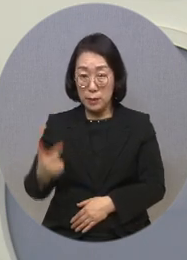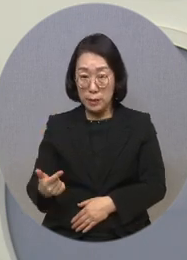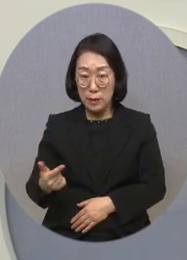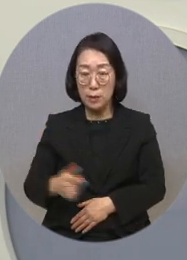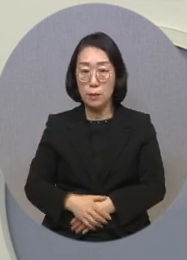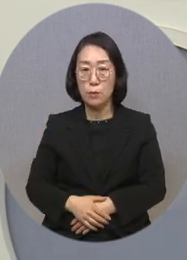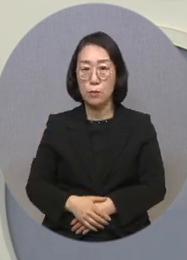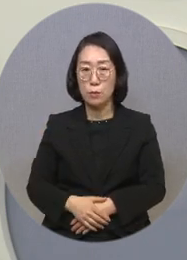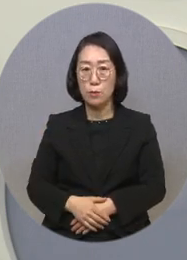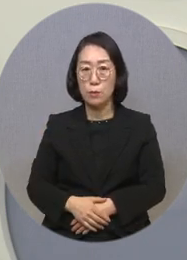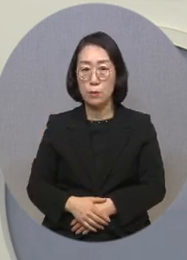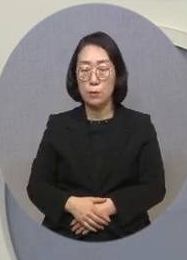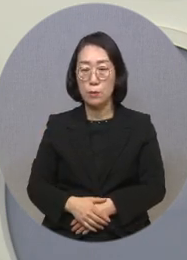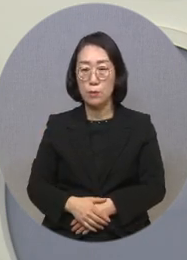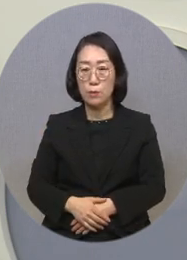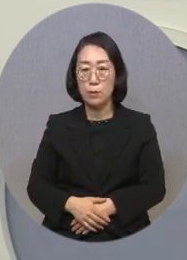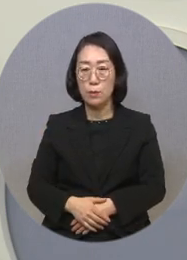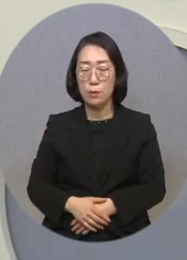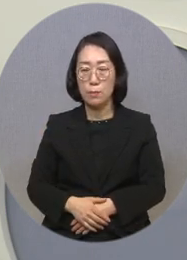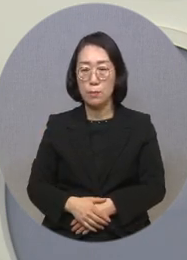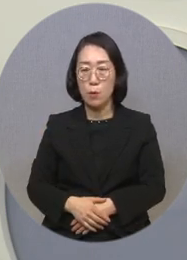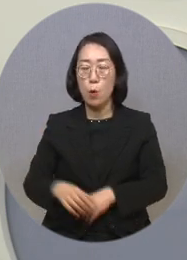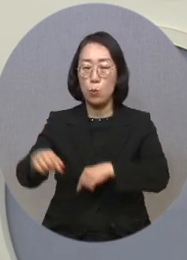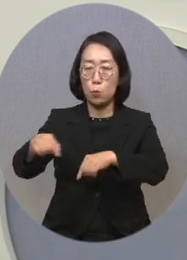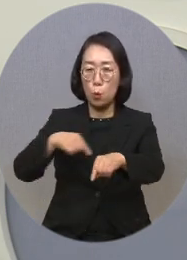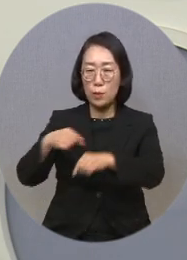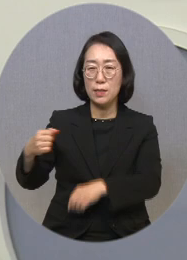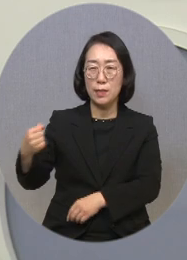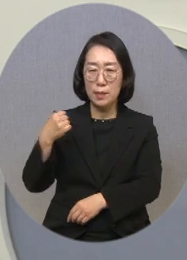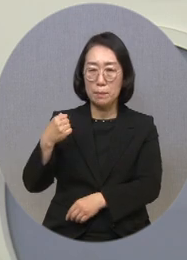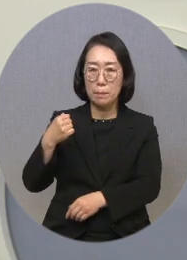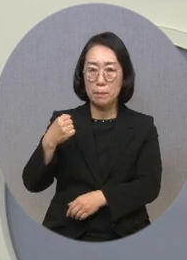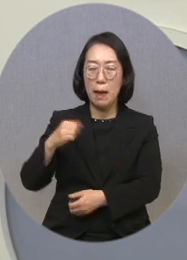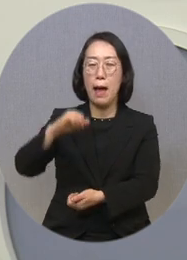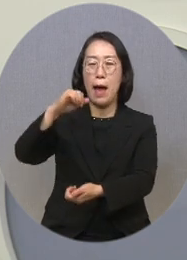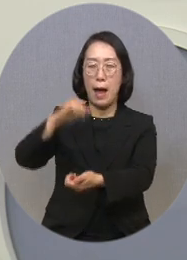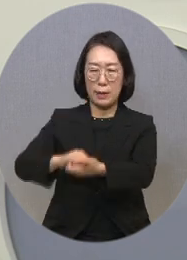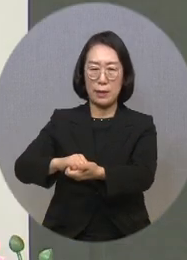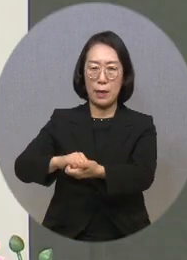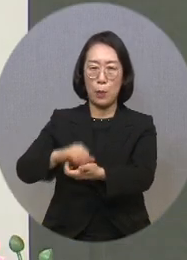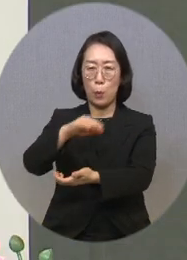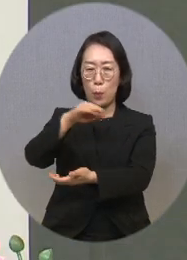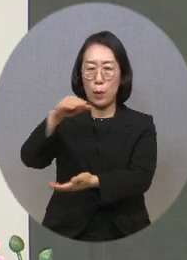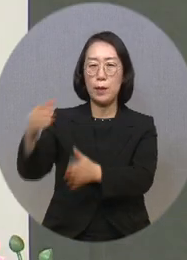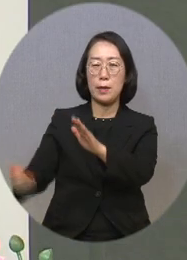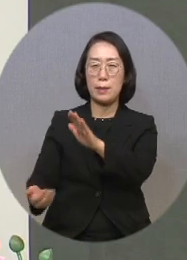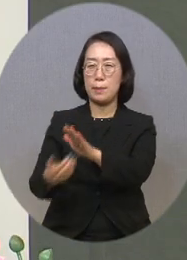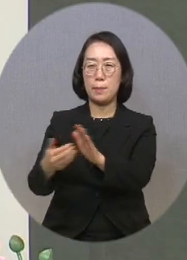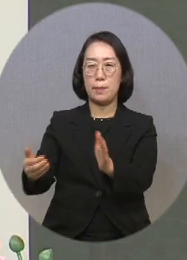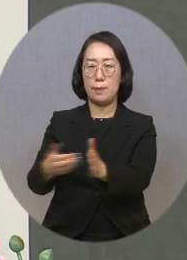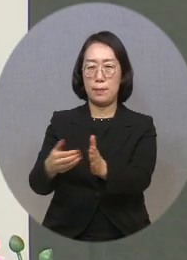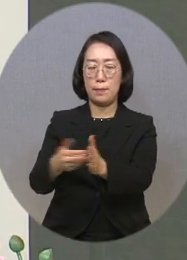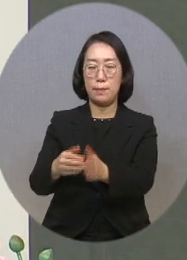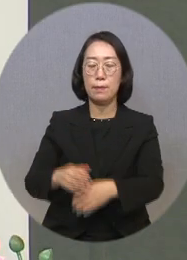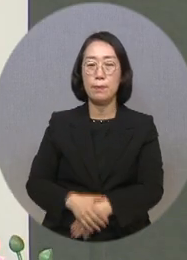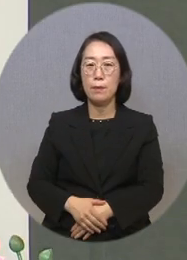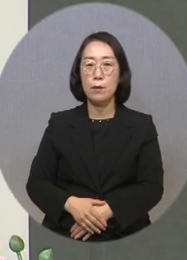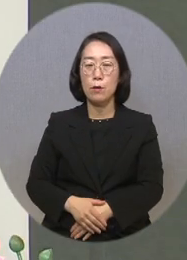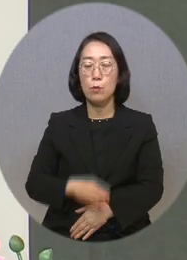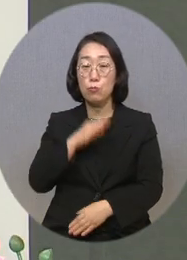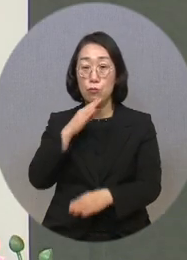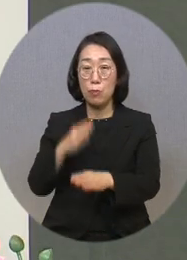한계, 그 사람의 해야 할 사명, 그것은 이제 다 했지 않았나. 지금 북한의